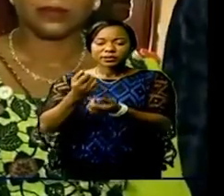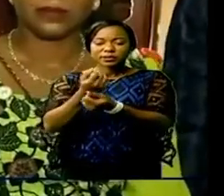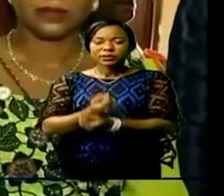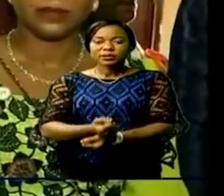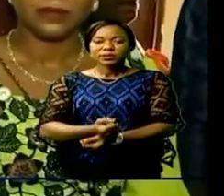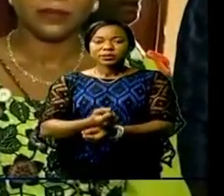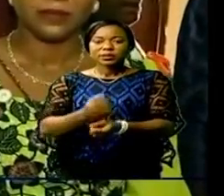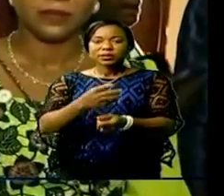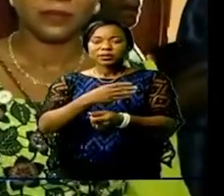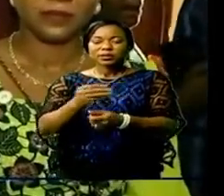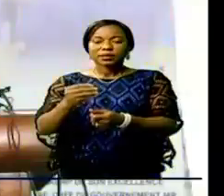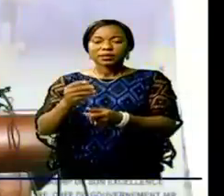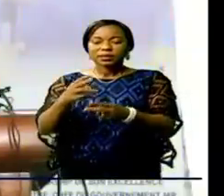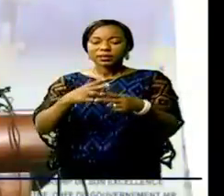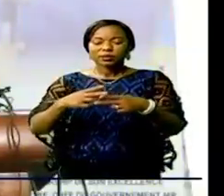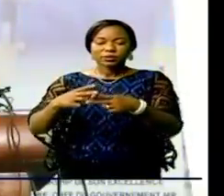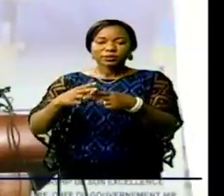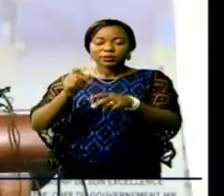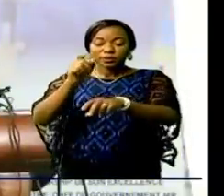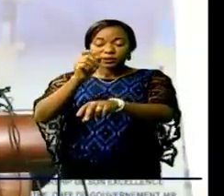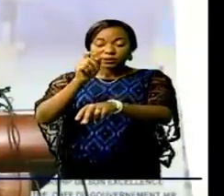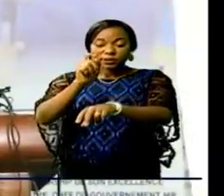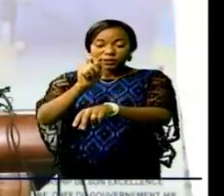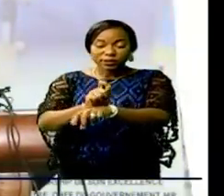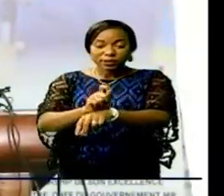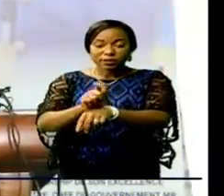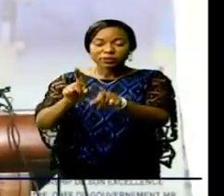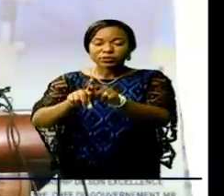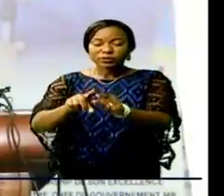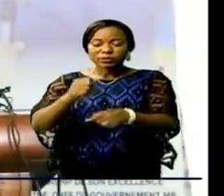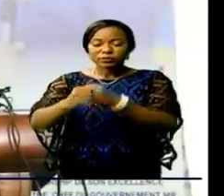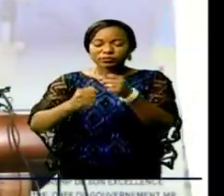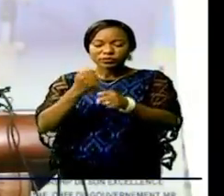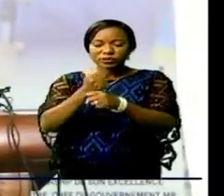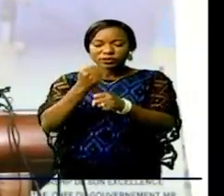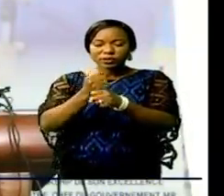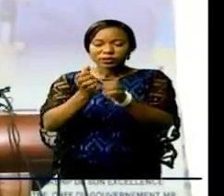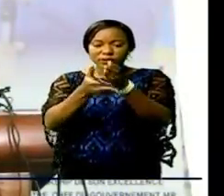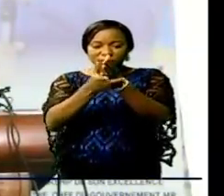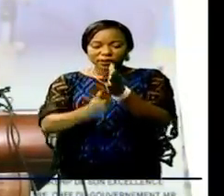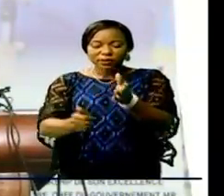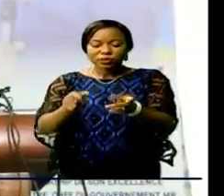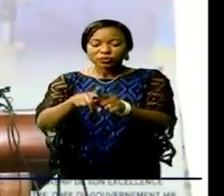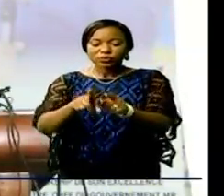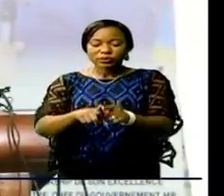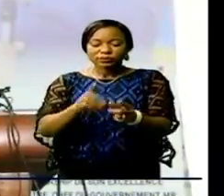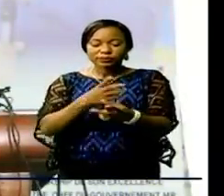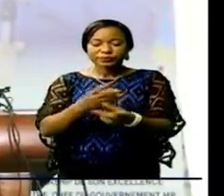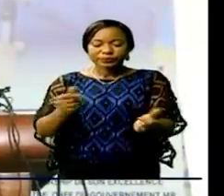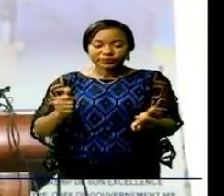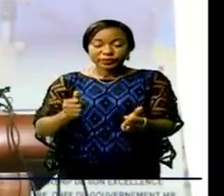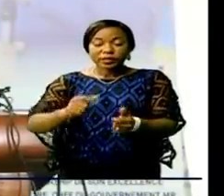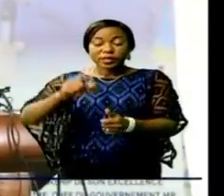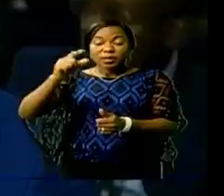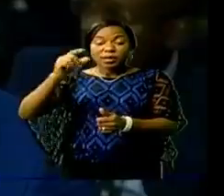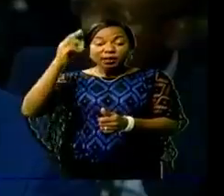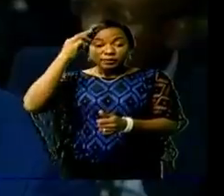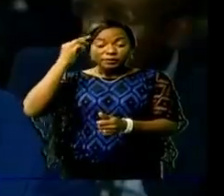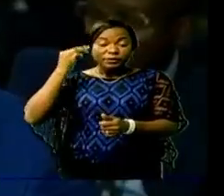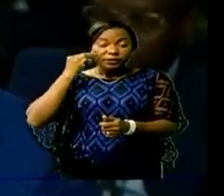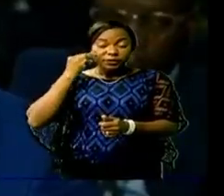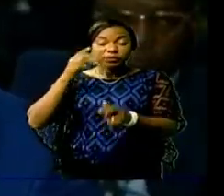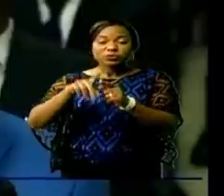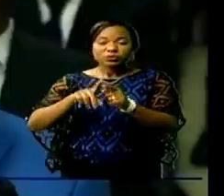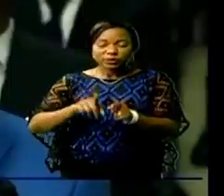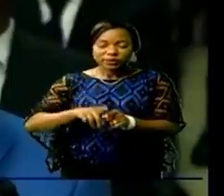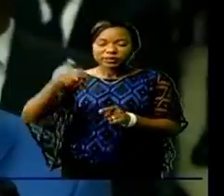et la gestion du temps, le travail de qualité, le résultat. Le numéro 1 du portefeuille invite donc